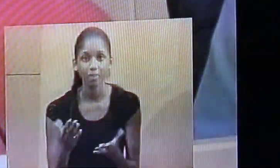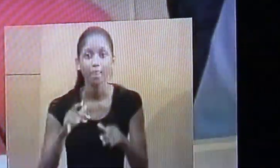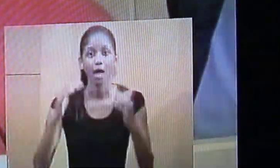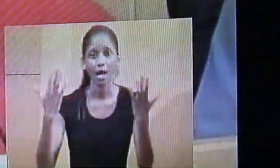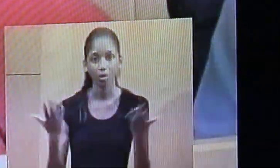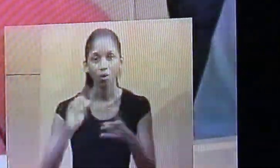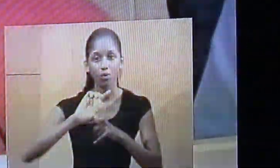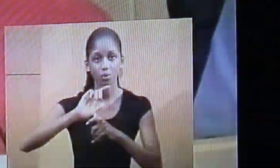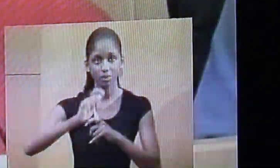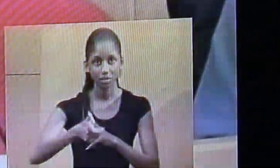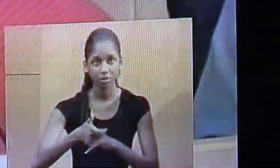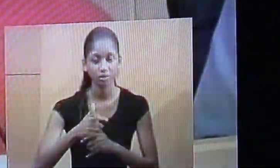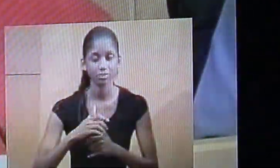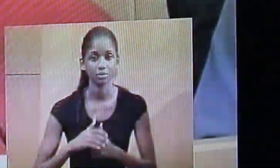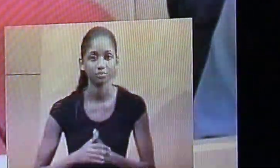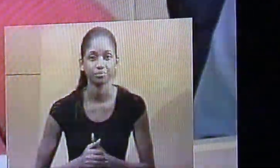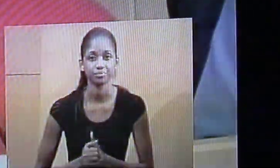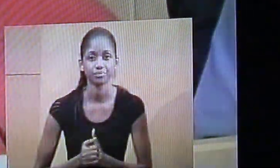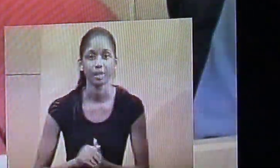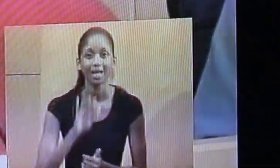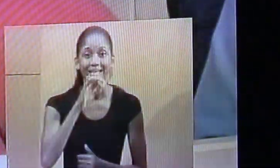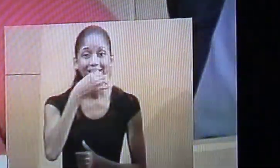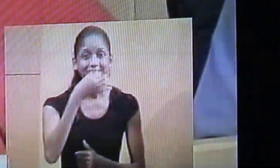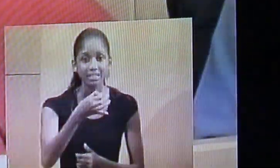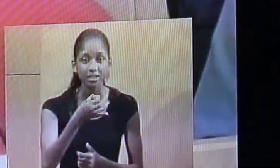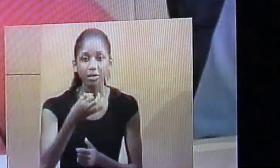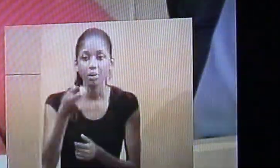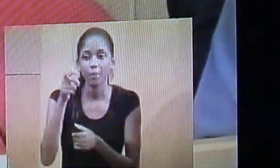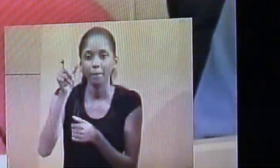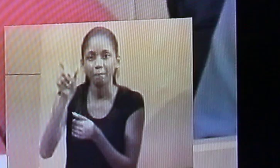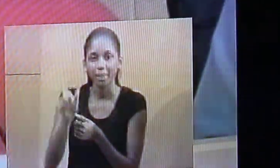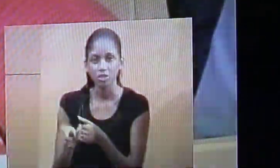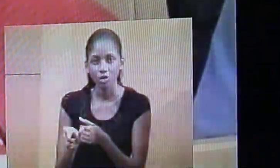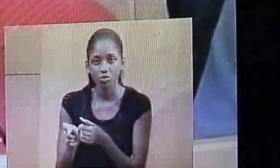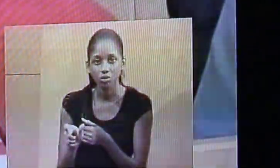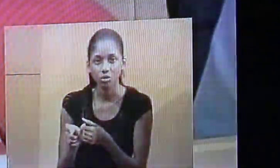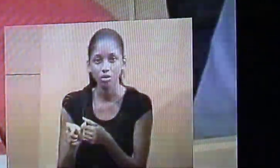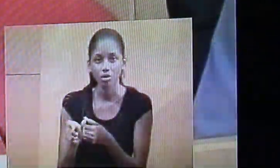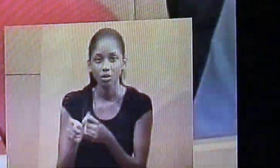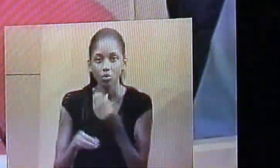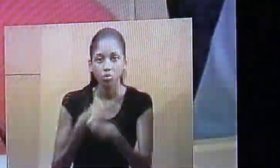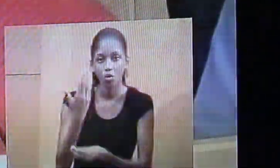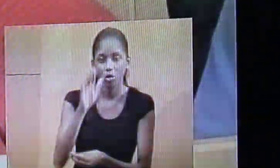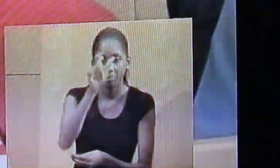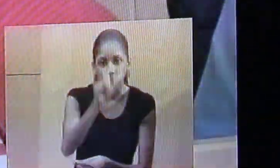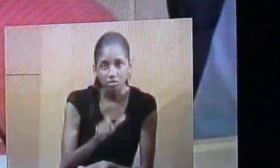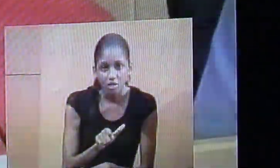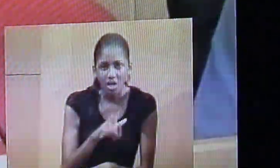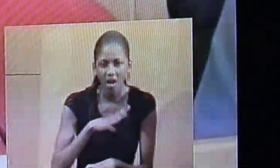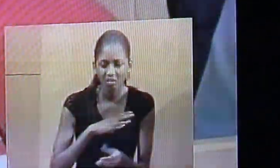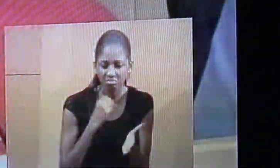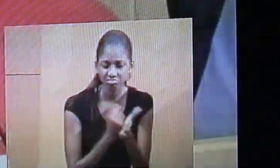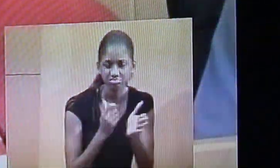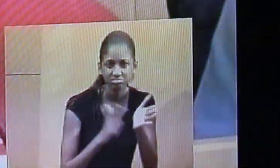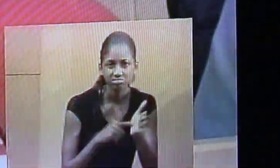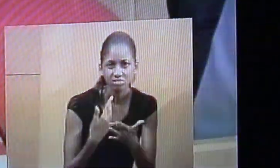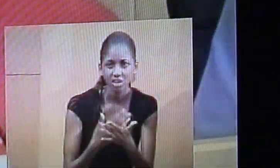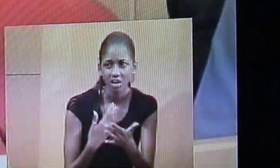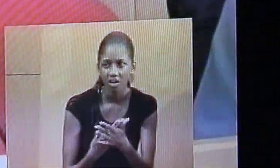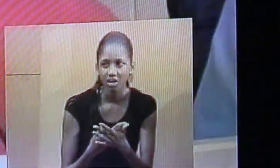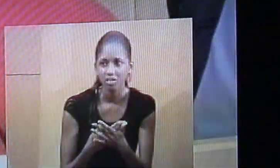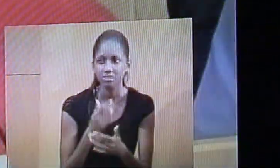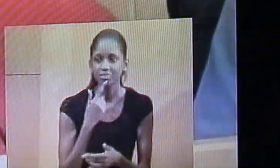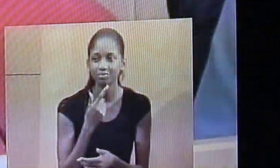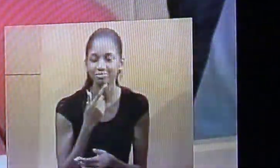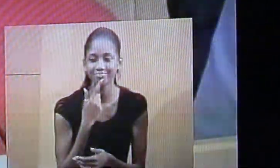Par conséquent, dire que X ou Y est agrégé de droit, cela ne veut pas